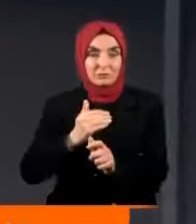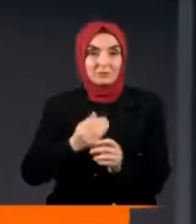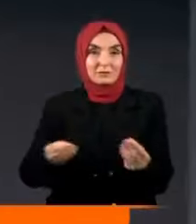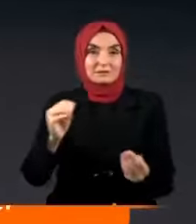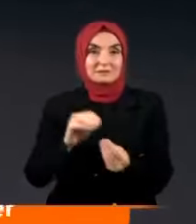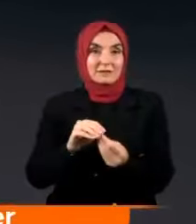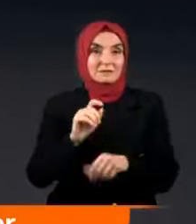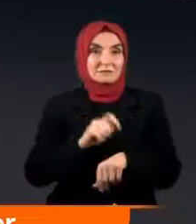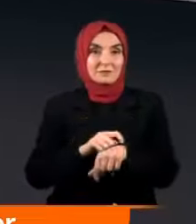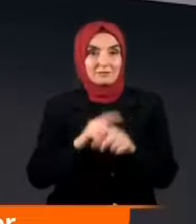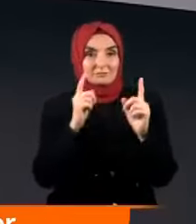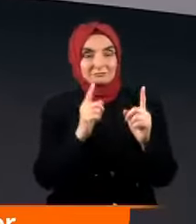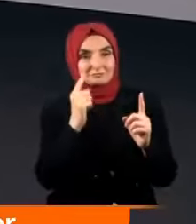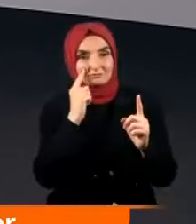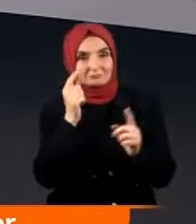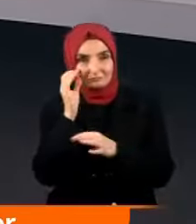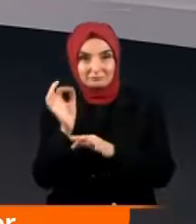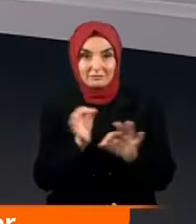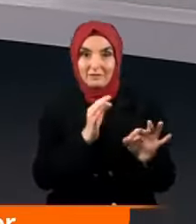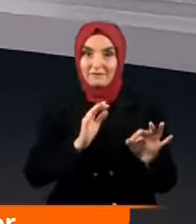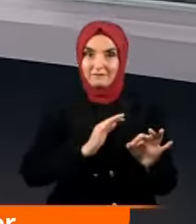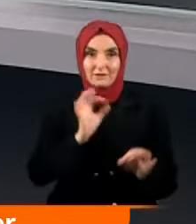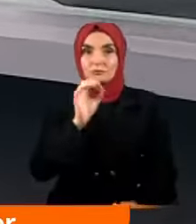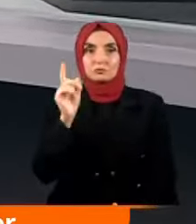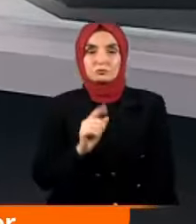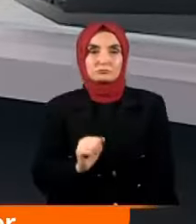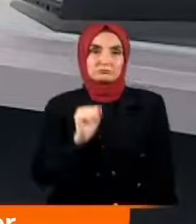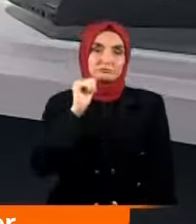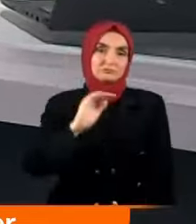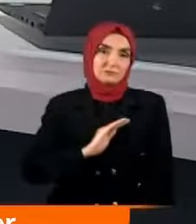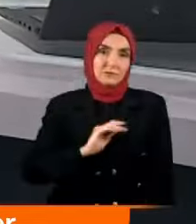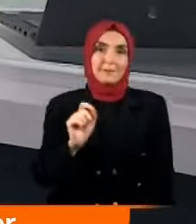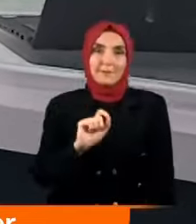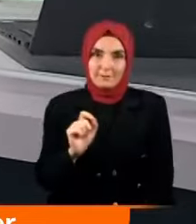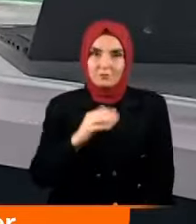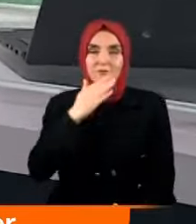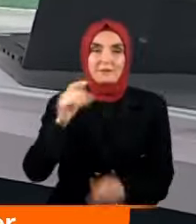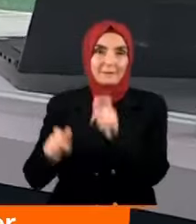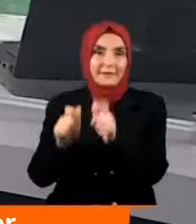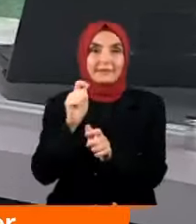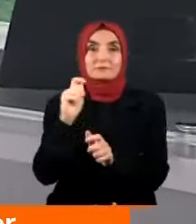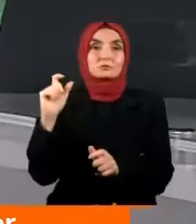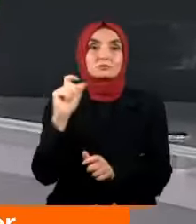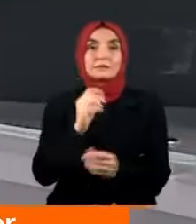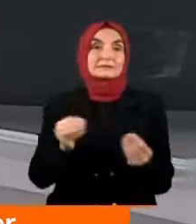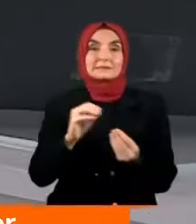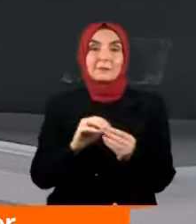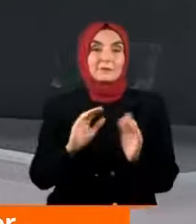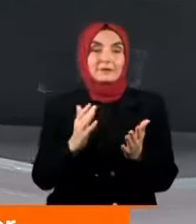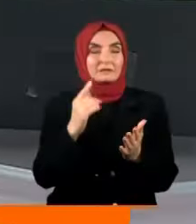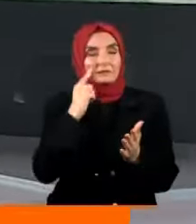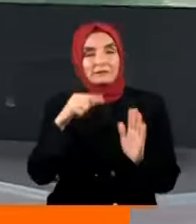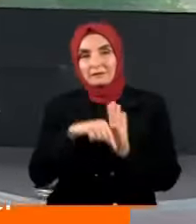çevrildi. Oranlar yükseldi. Peki memur ve emekliler Temmuz'da ne kadar zam alacak? İşte ayrıntılar.